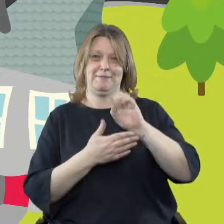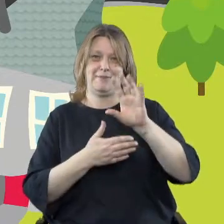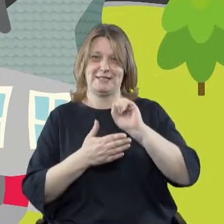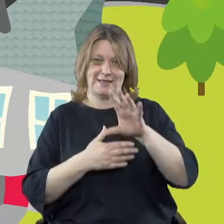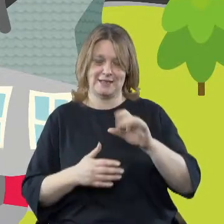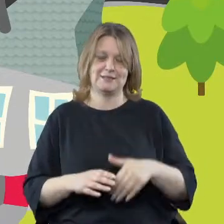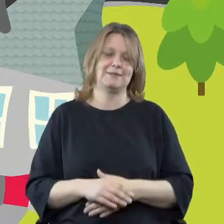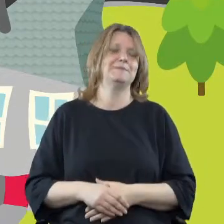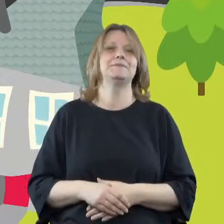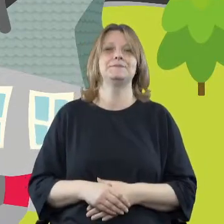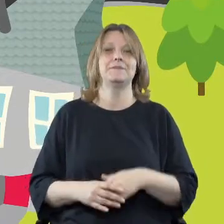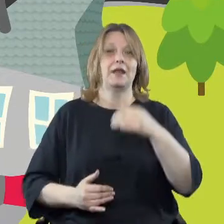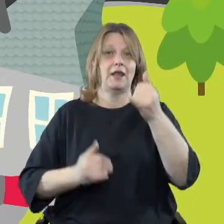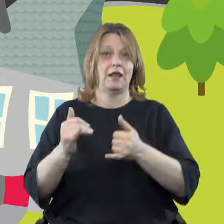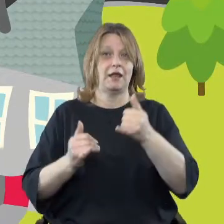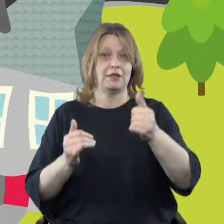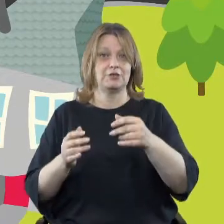Jeżeli przechodzicie przez pasy,